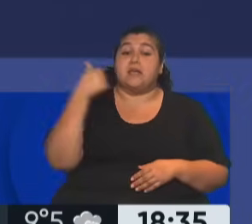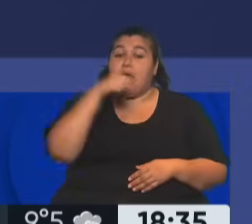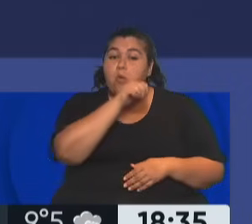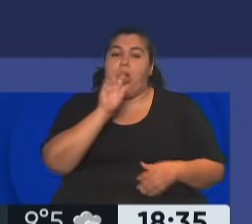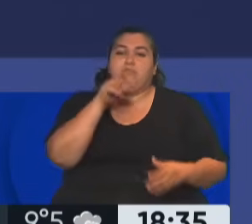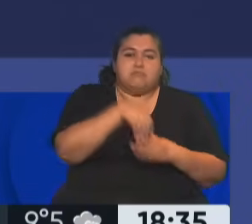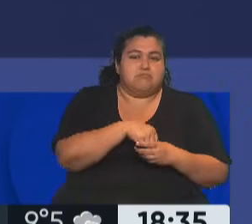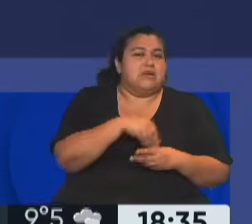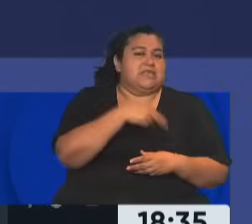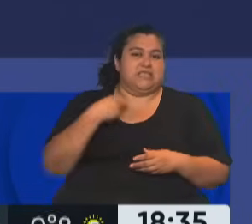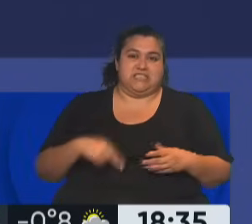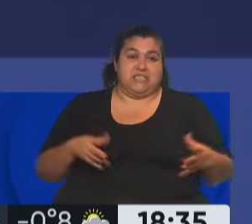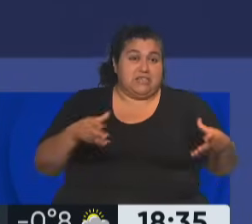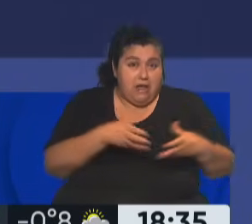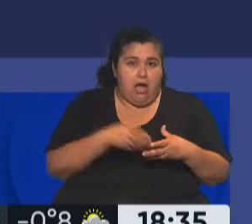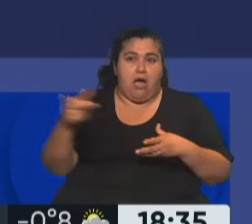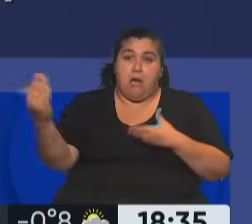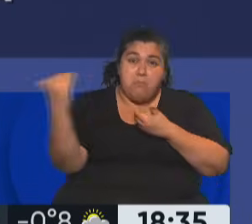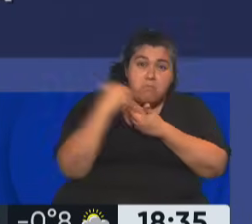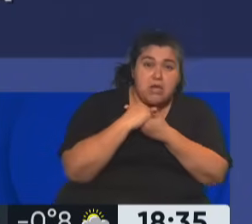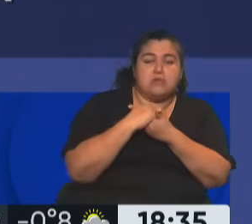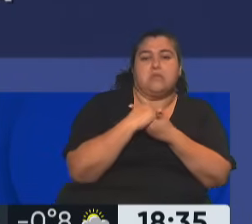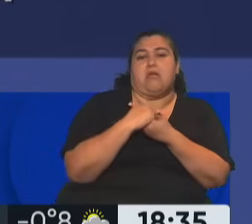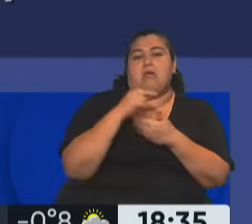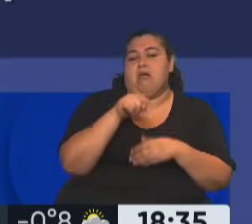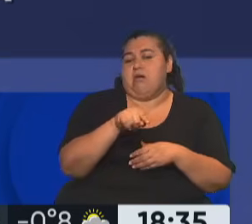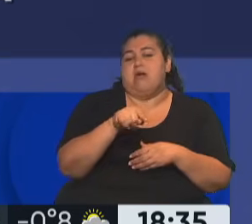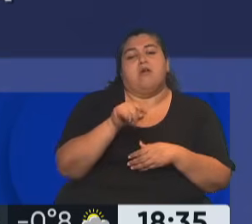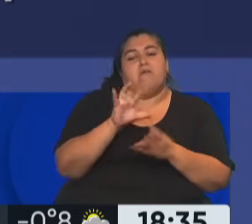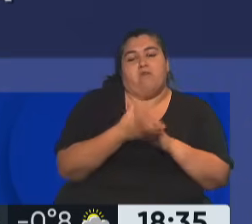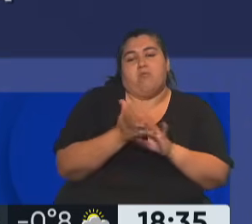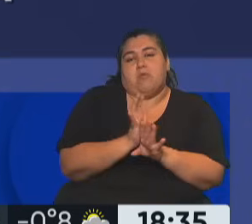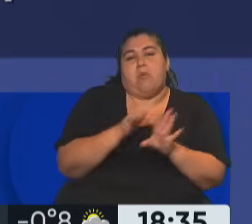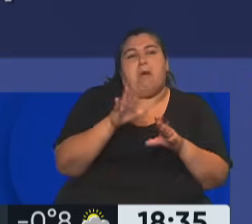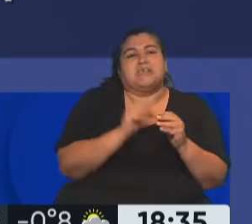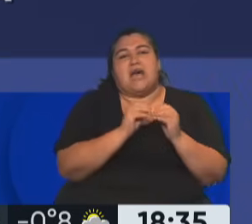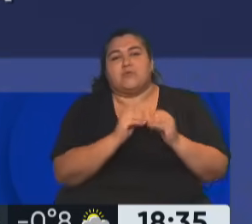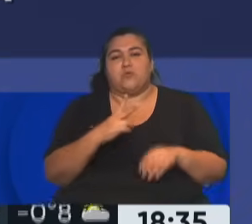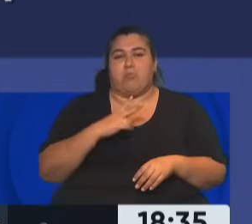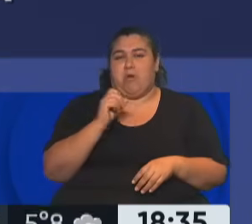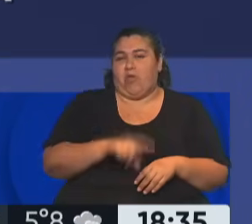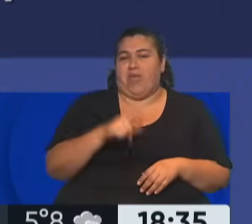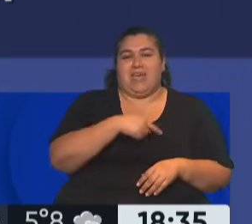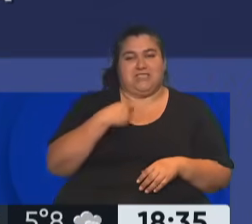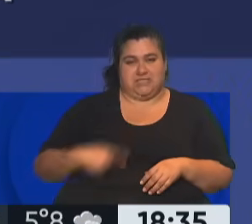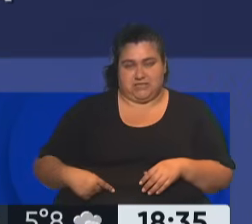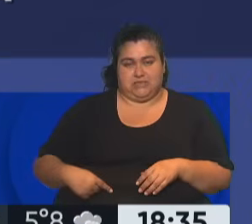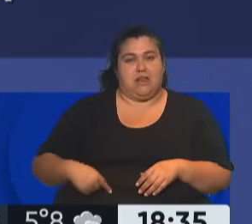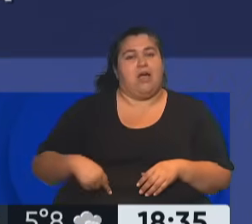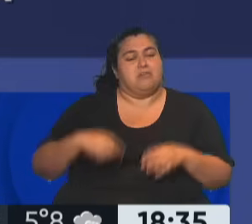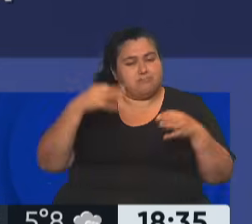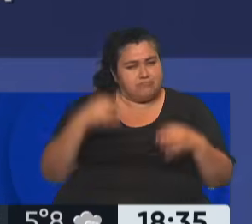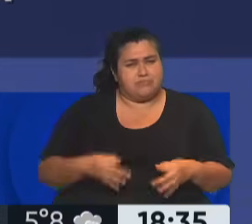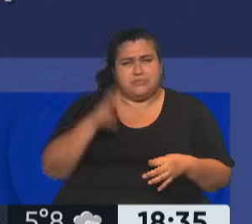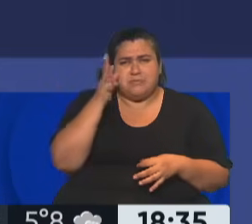部势力妄图介入台海问题，干涉中国内政，必将在中国人民解放军的铜墙铁